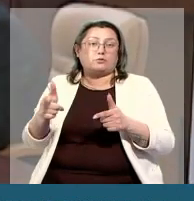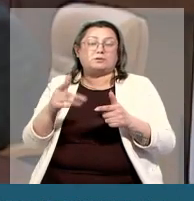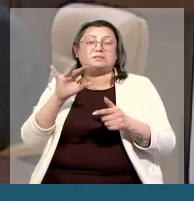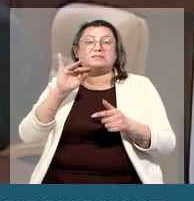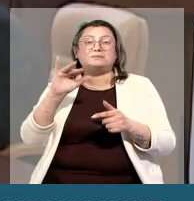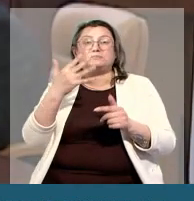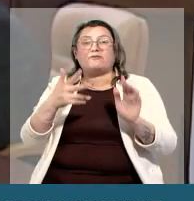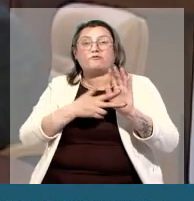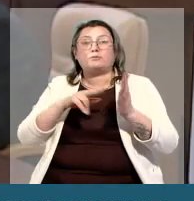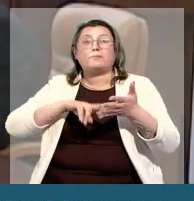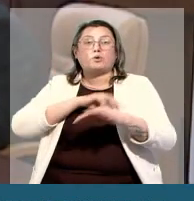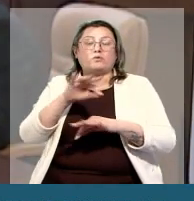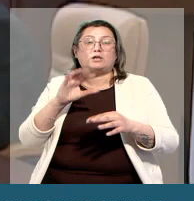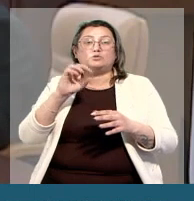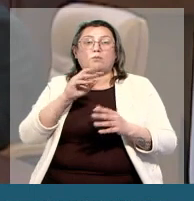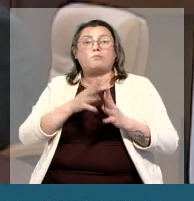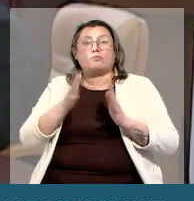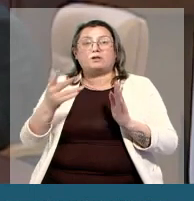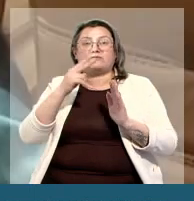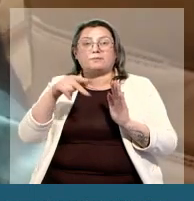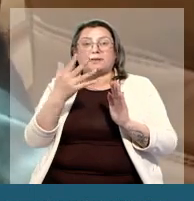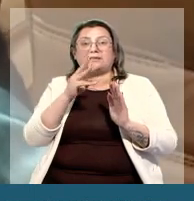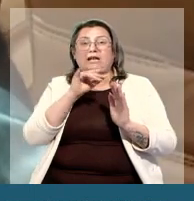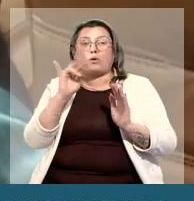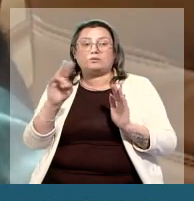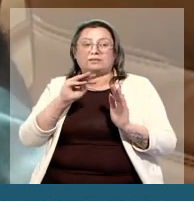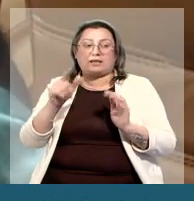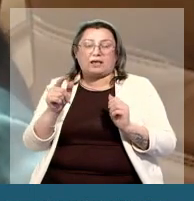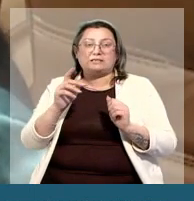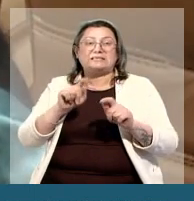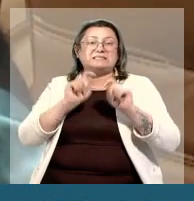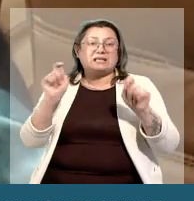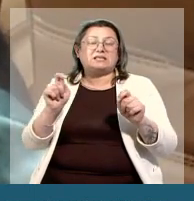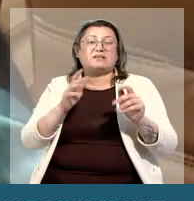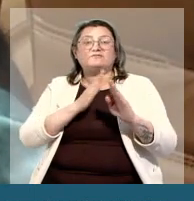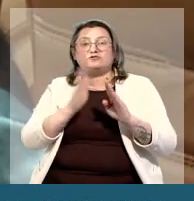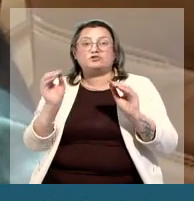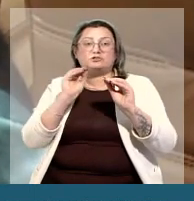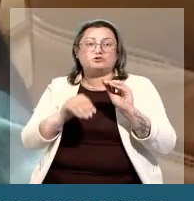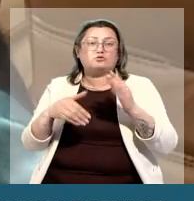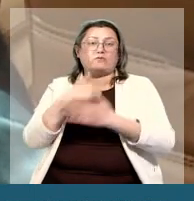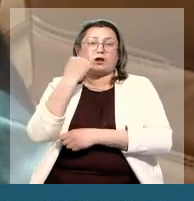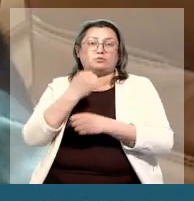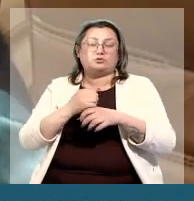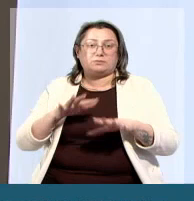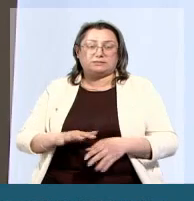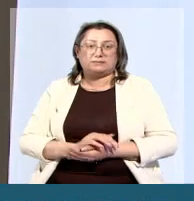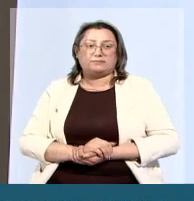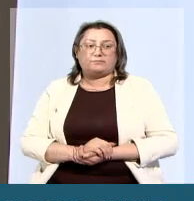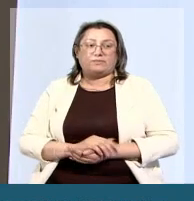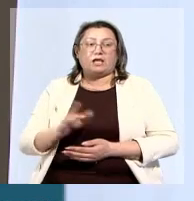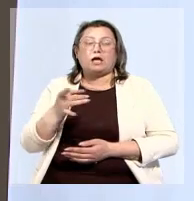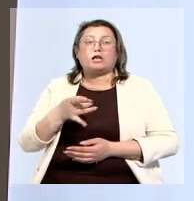из 58 проектов на сумму более 2,5 триллионов тенге. Созданием свыше 10 тысяч новых рабочих мест.